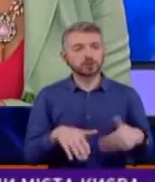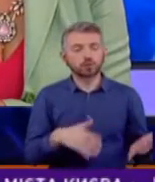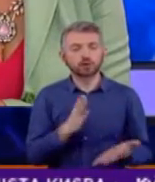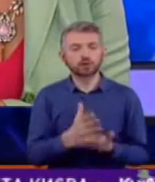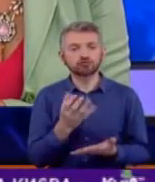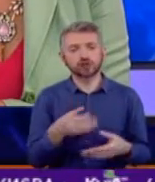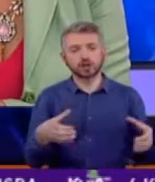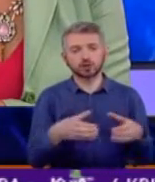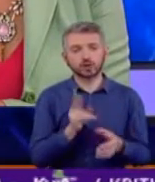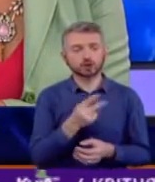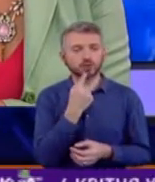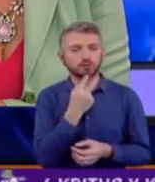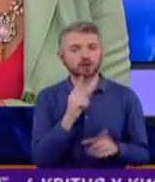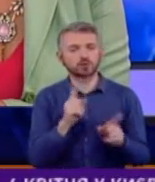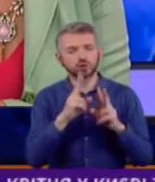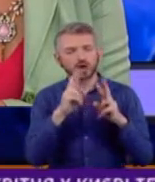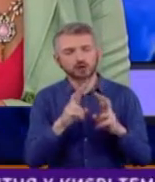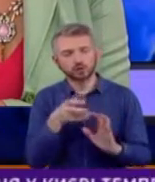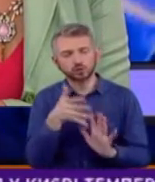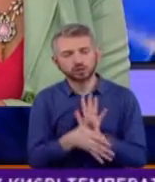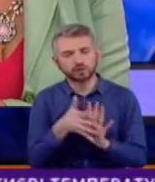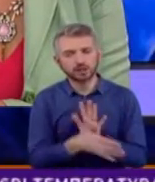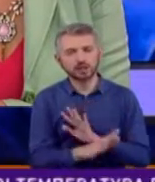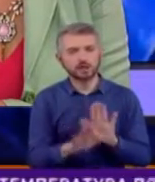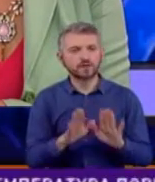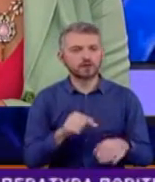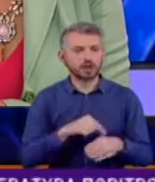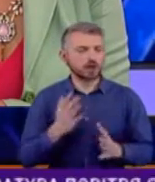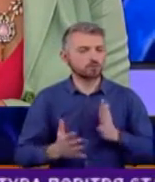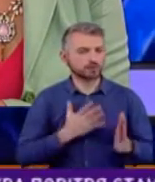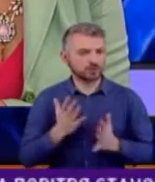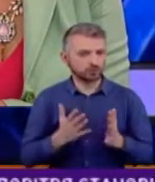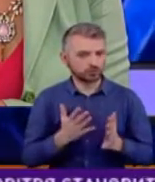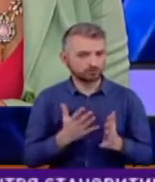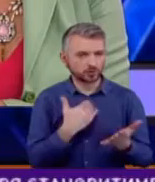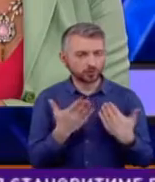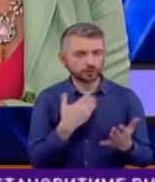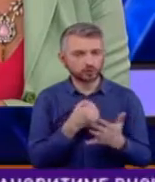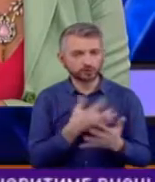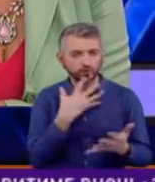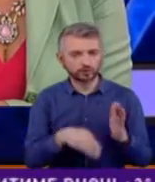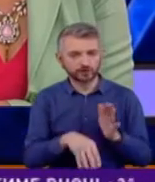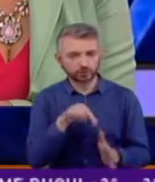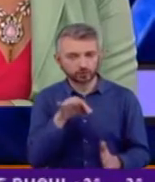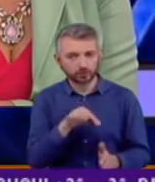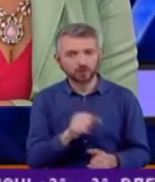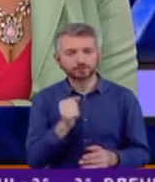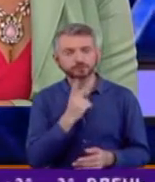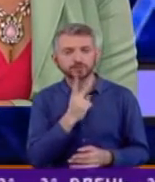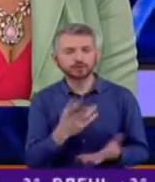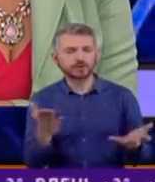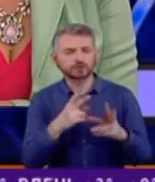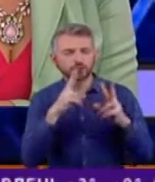категорія, які намагаються щось аналізувати і все ж таки не тільки емоційно підходить до свого вибору, а дивитися